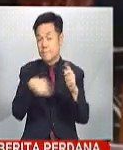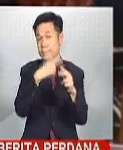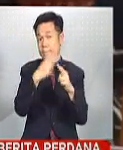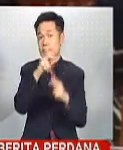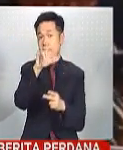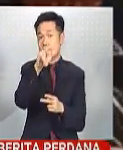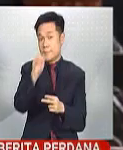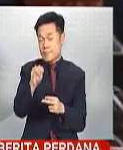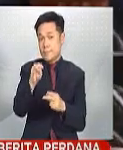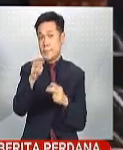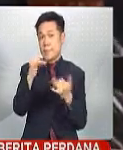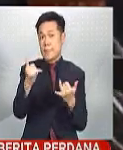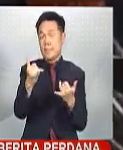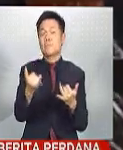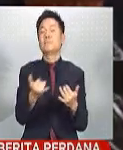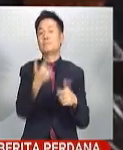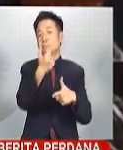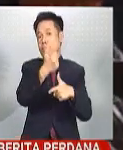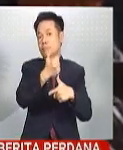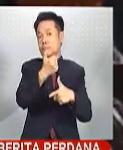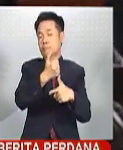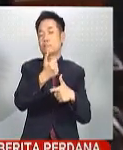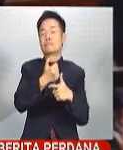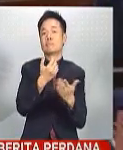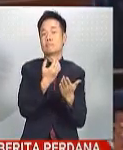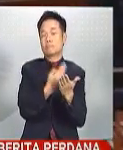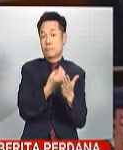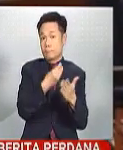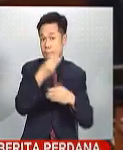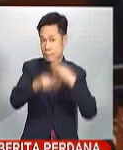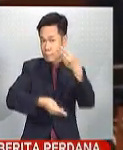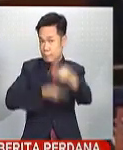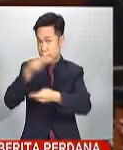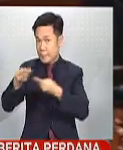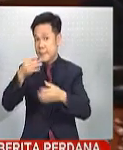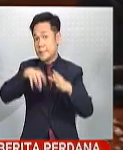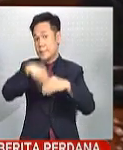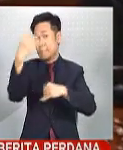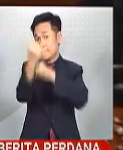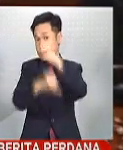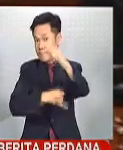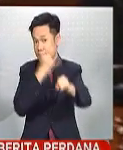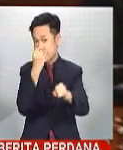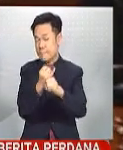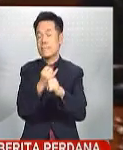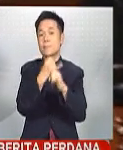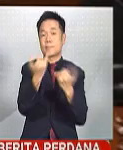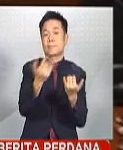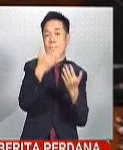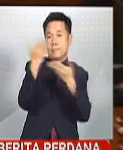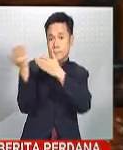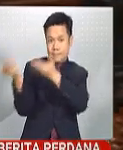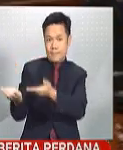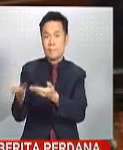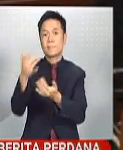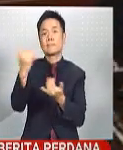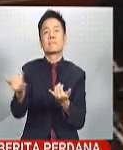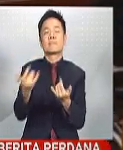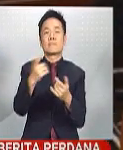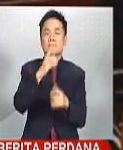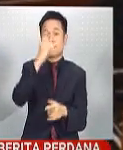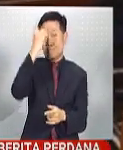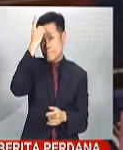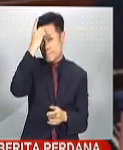Hong sebagai Timbalan Menteri Perdagangan Antarabangsa, Setiausaha Eksekutif Barisan Nasional Datuk Dr. Ahmad Mas Rizal